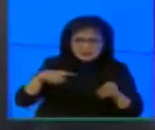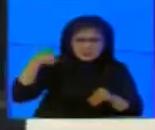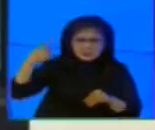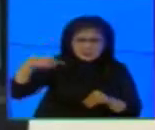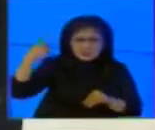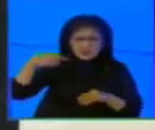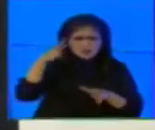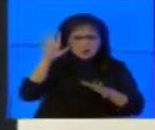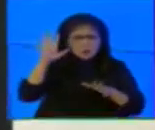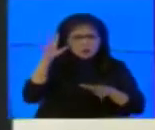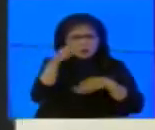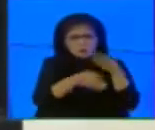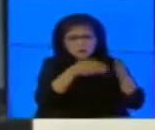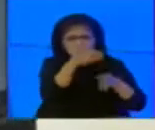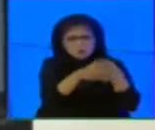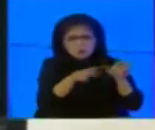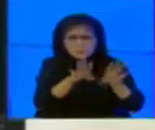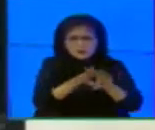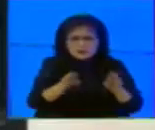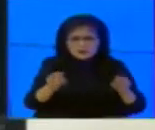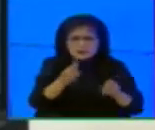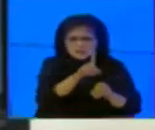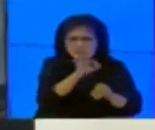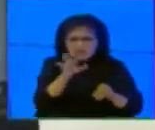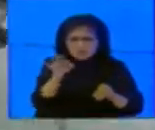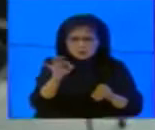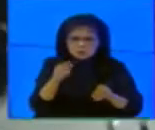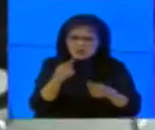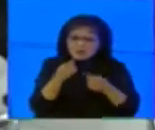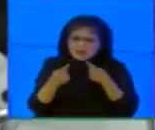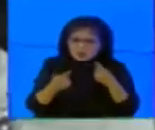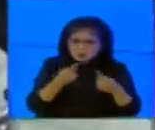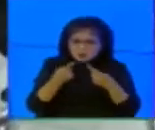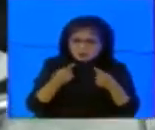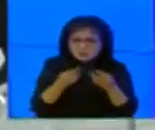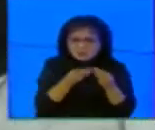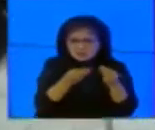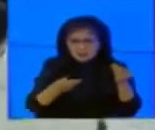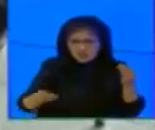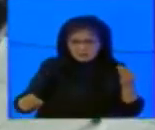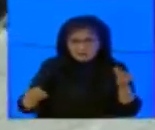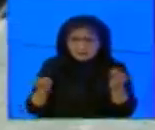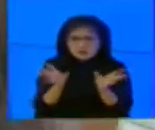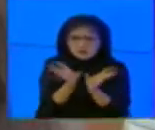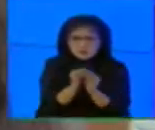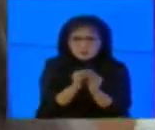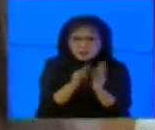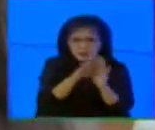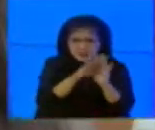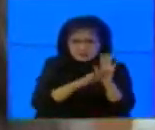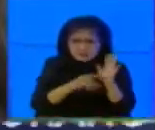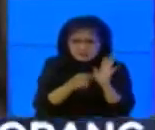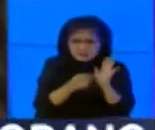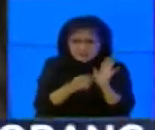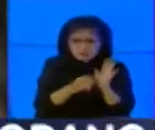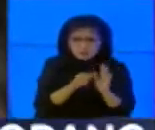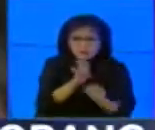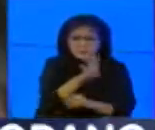pencari kerja yang datang untuk berkonsultasi ke petugas. Sementara total pendaftar yang terdata telah mencapai 4.000